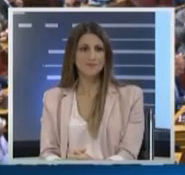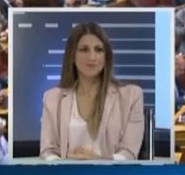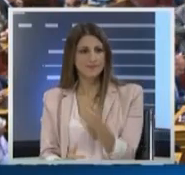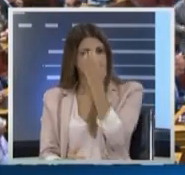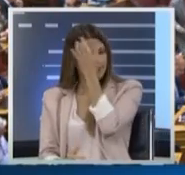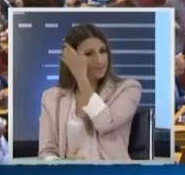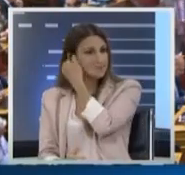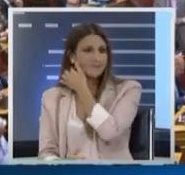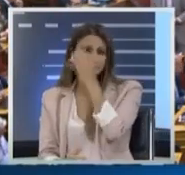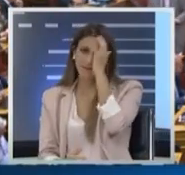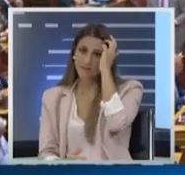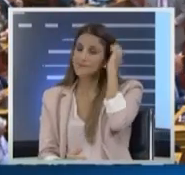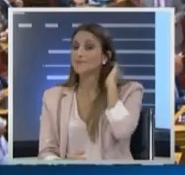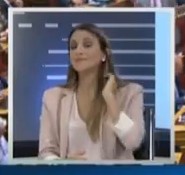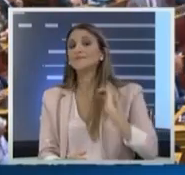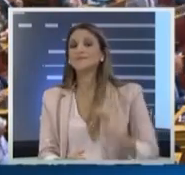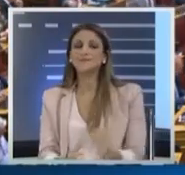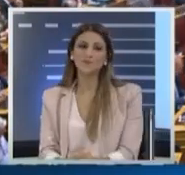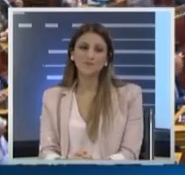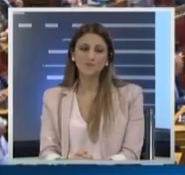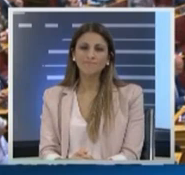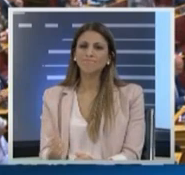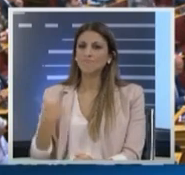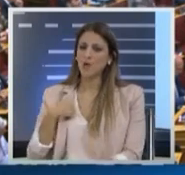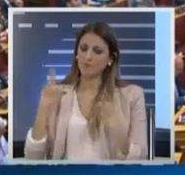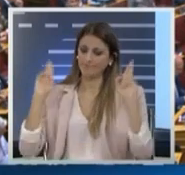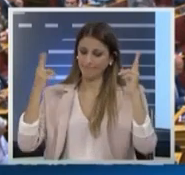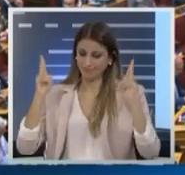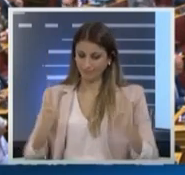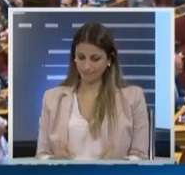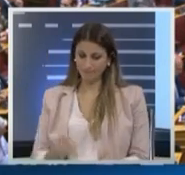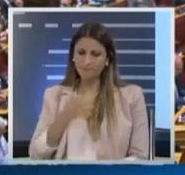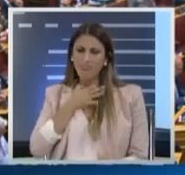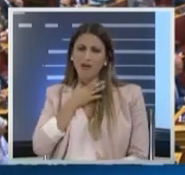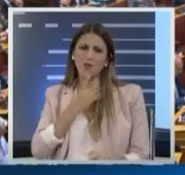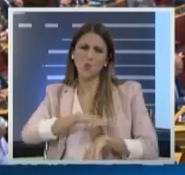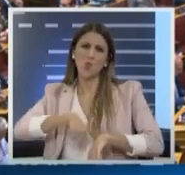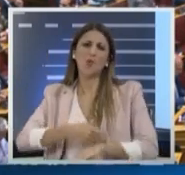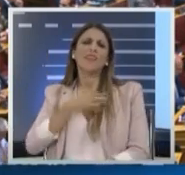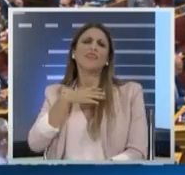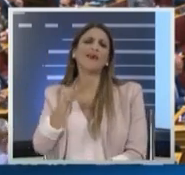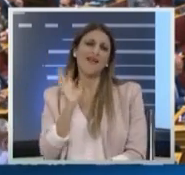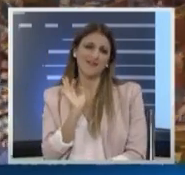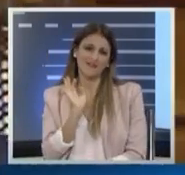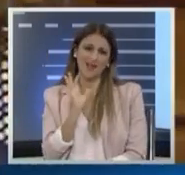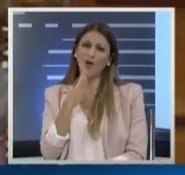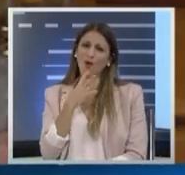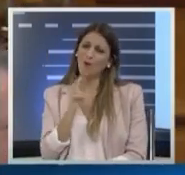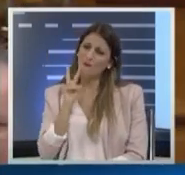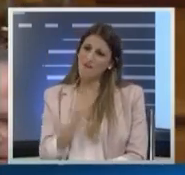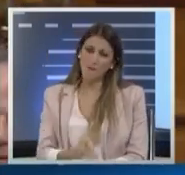Σύντομη θα είναι η παρέμβασή μου, κύριε Πρόεδρε. Δεν θα μακρηγορήσω αυτή τη φορά για να μην ανησυχήσω κι άλλο τον κύριο Μητσοτάκη, ο